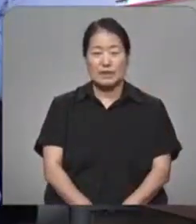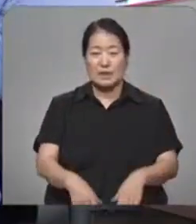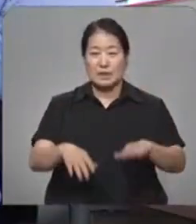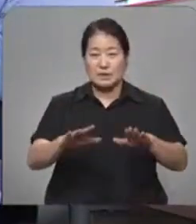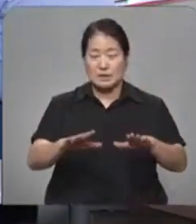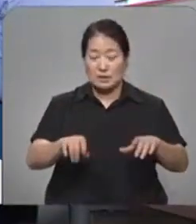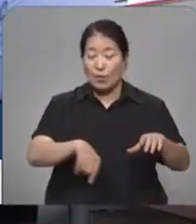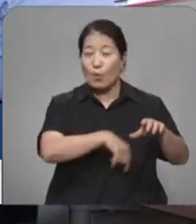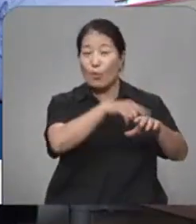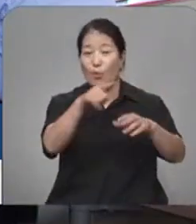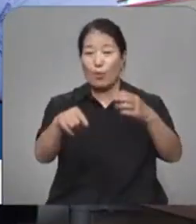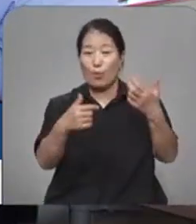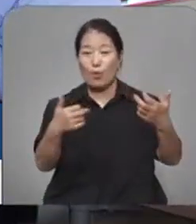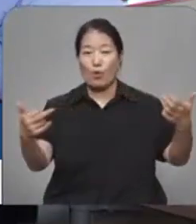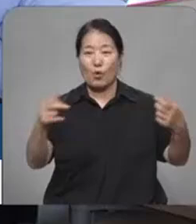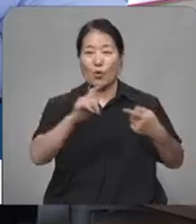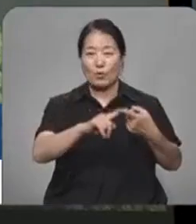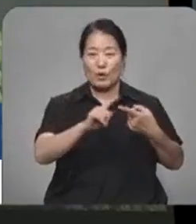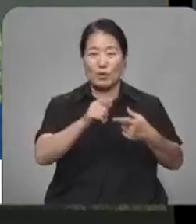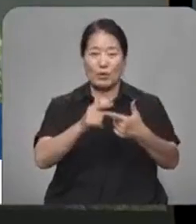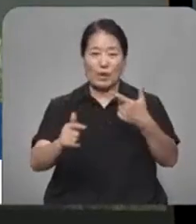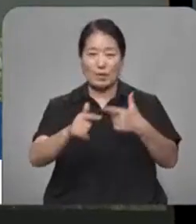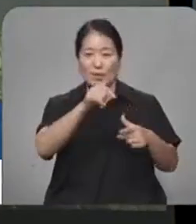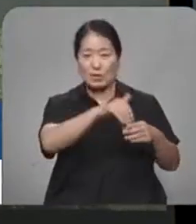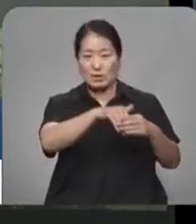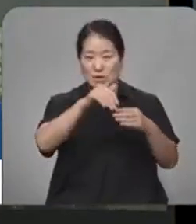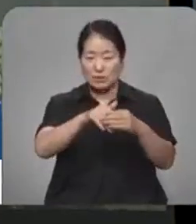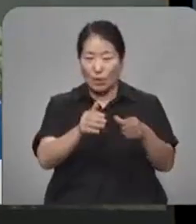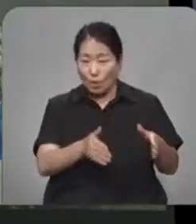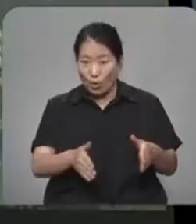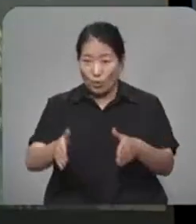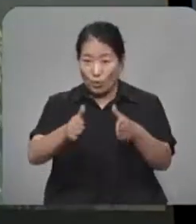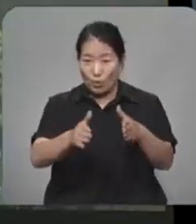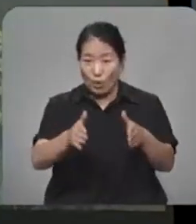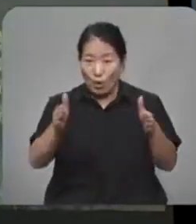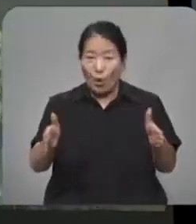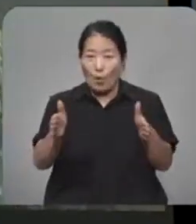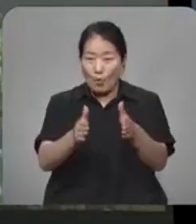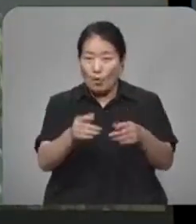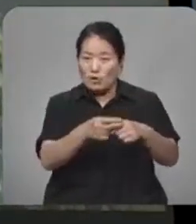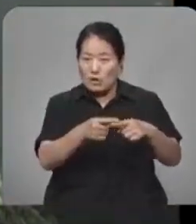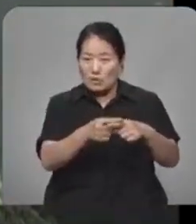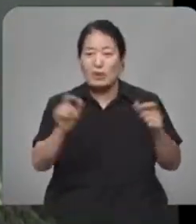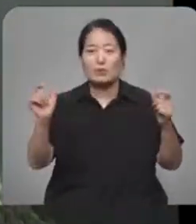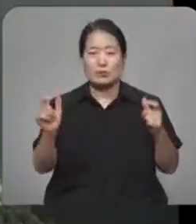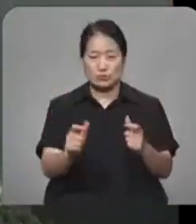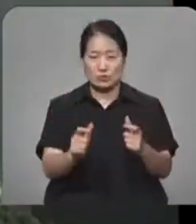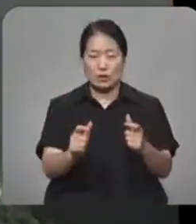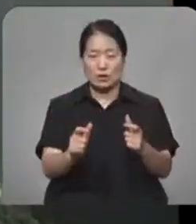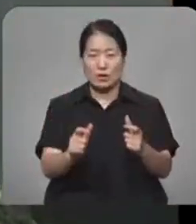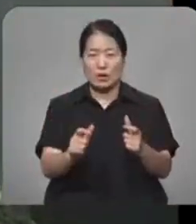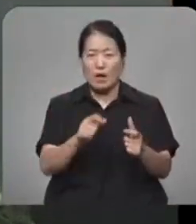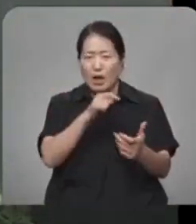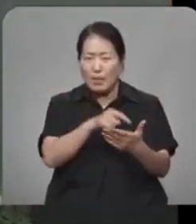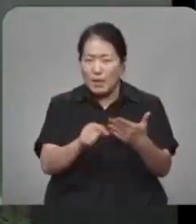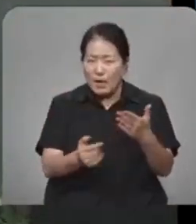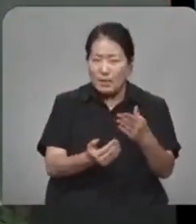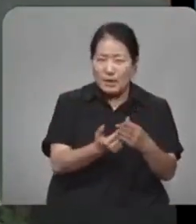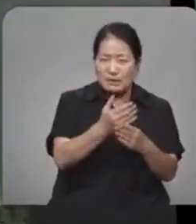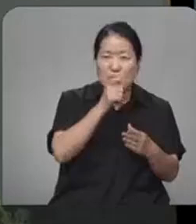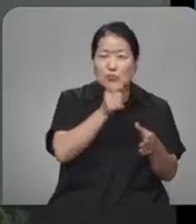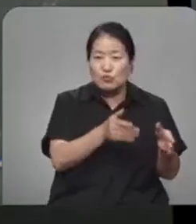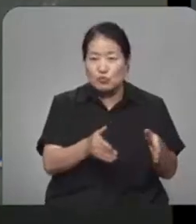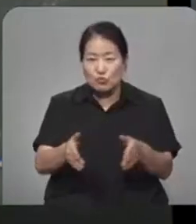지형을 유지하면서 식생 기반을 조성하고 관리도로의 폭은 기존의 절반으로 줄이기로 했습니다. 재해 우려가 있는 기존